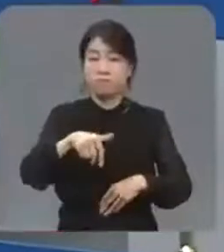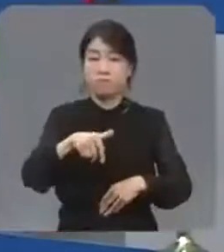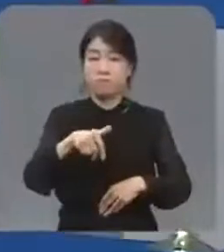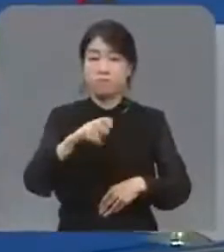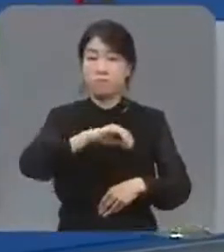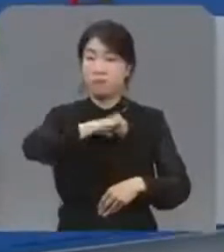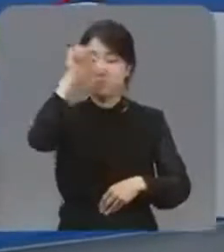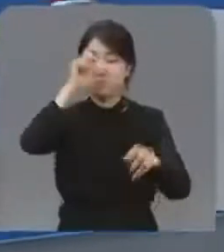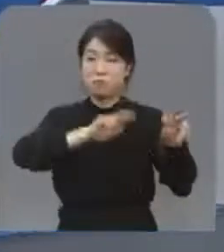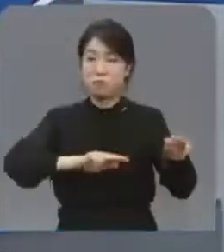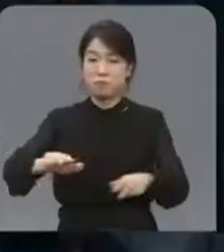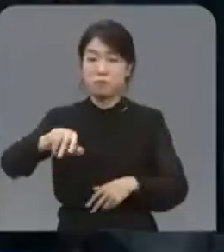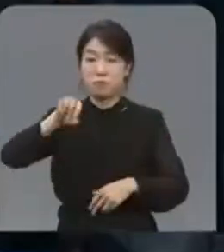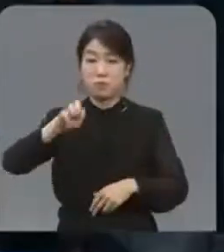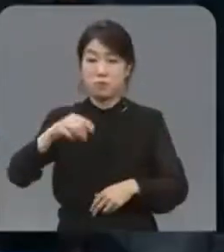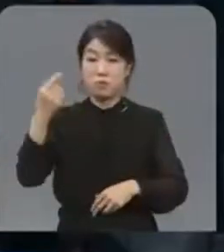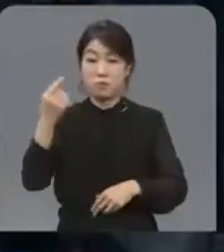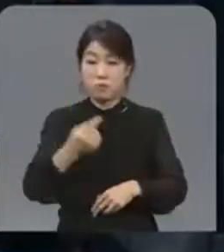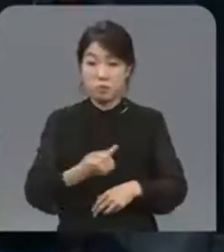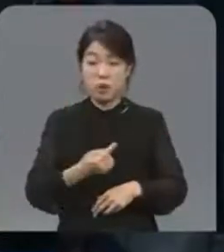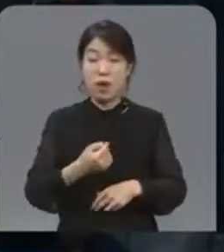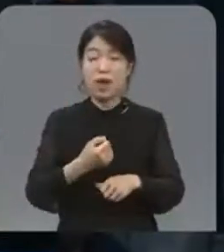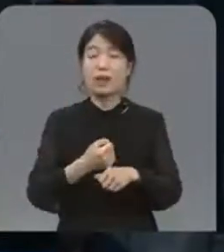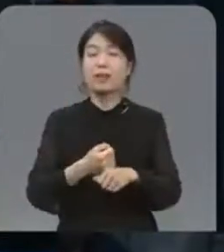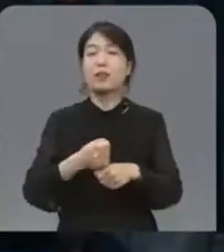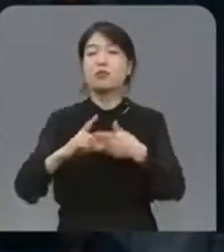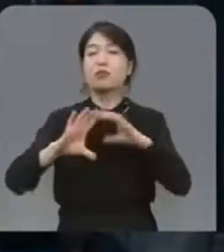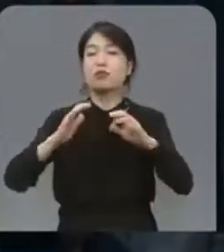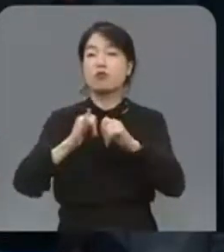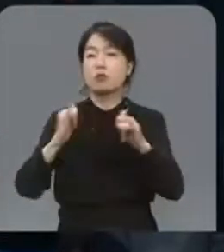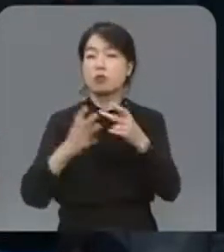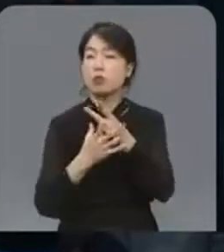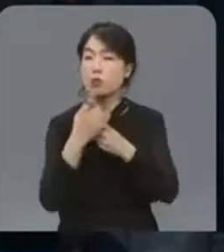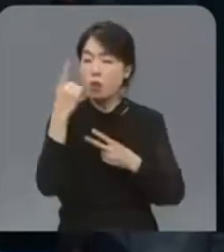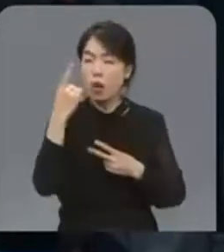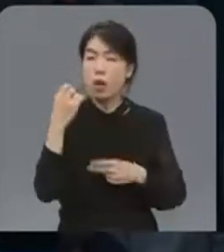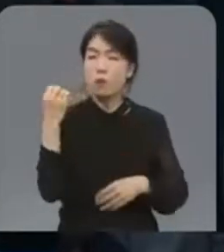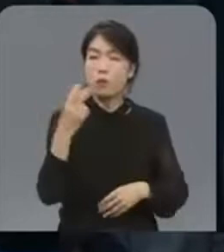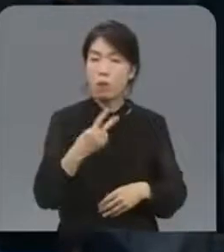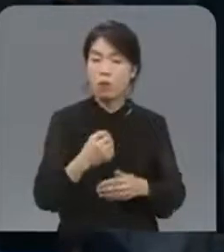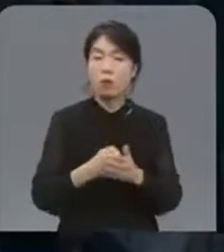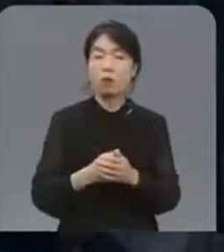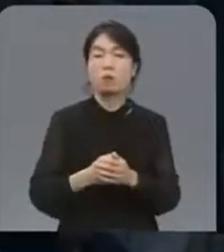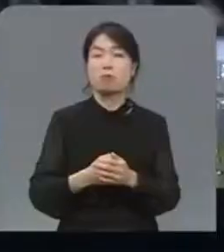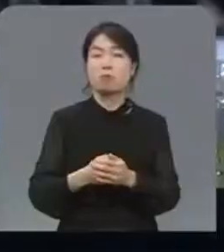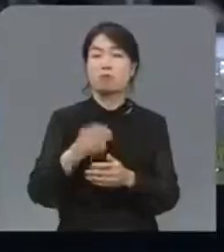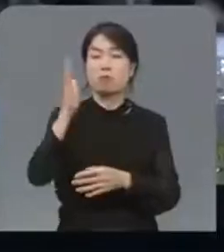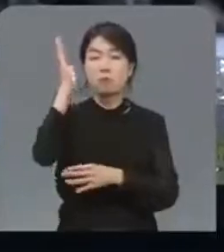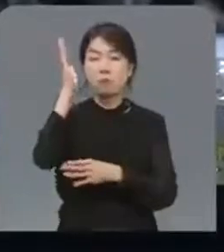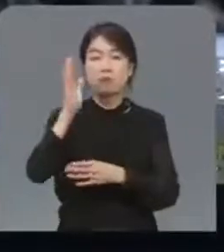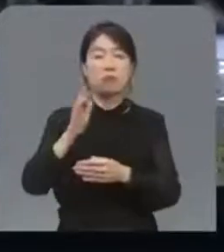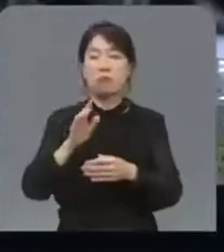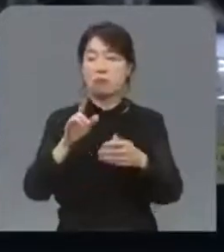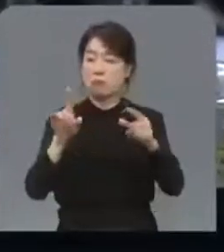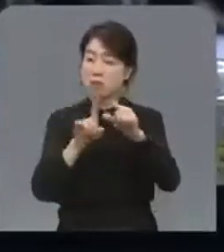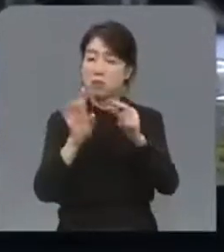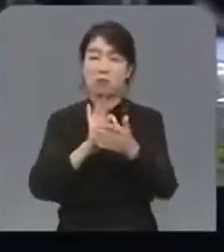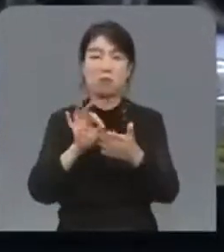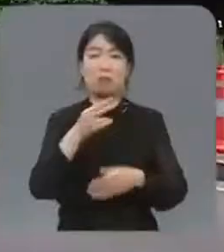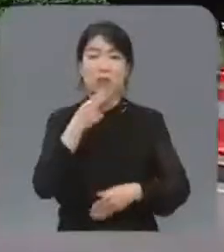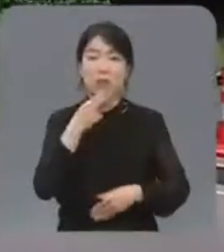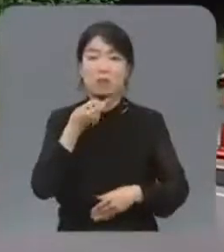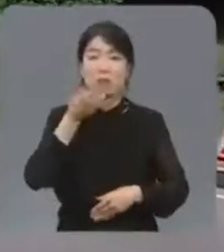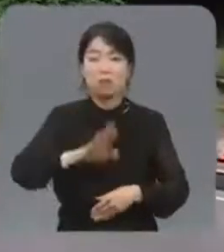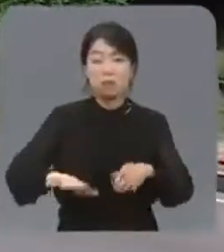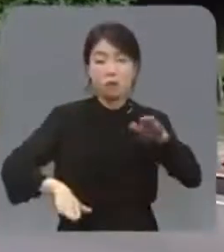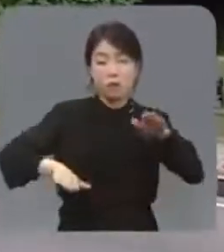강조해 왔던 국민 통합과 지역에 대한 언급이 취임사에는 없었습니다. 대신 양극화가 사회 발전에 발목을 잡고